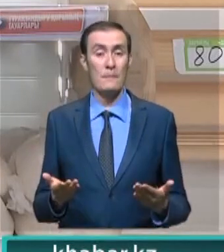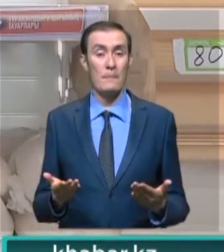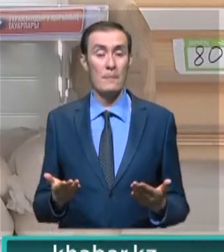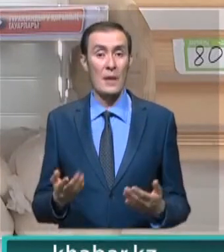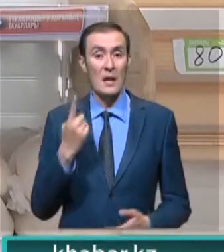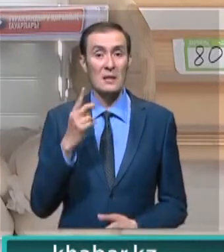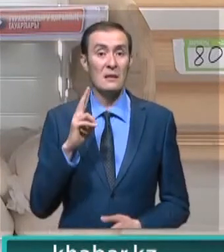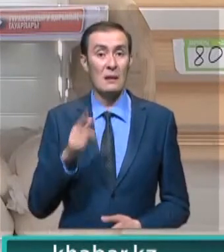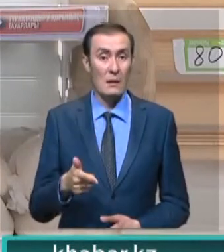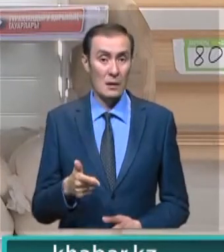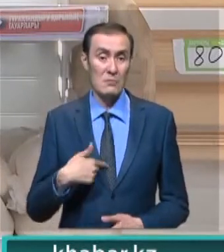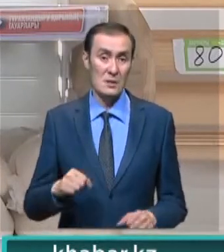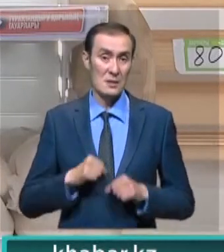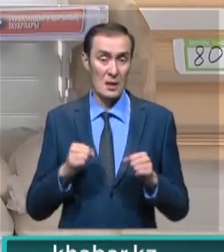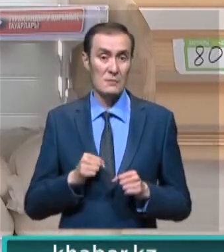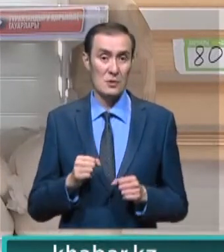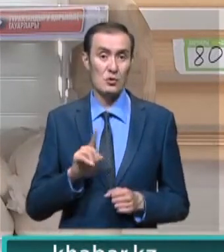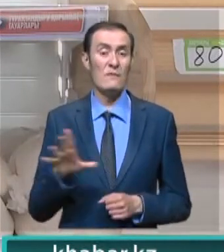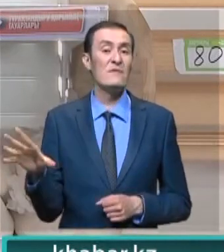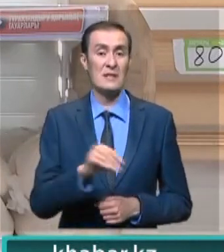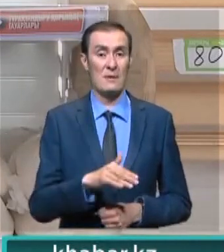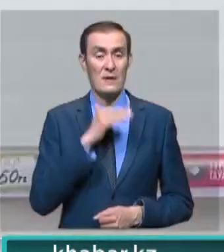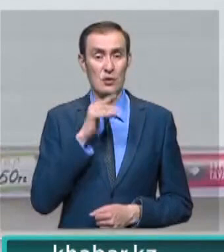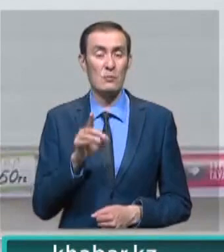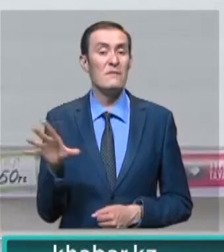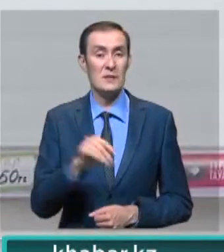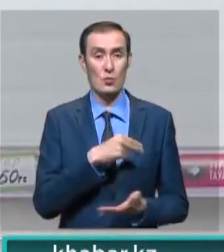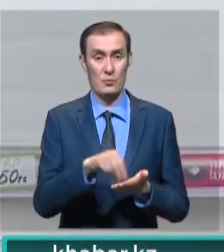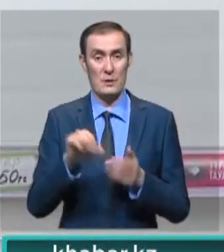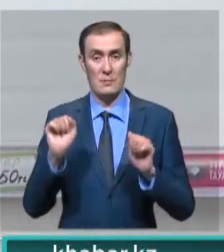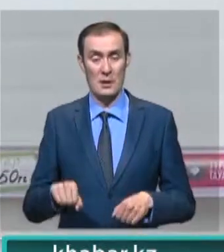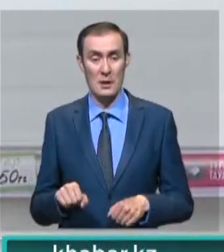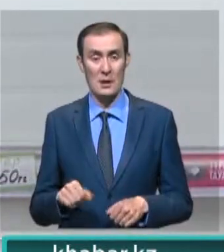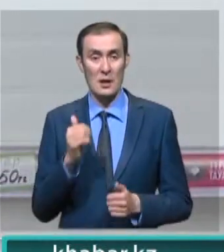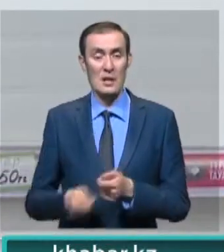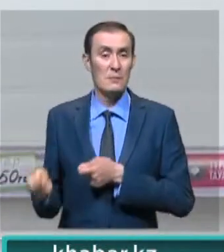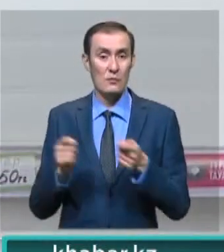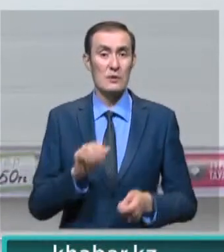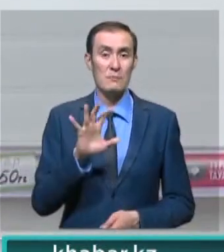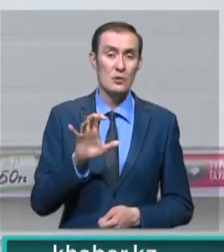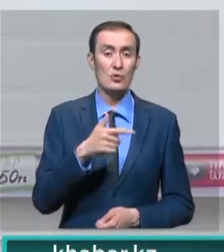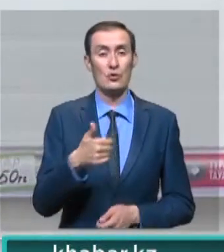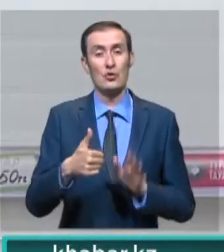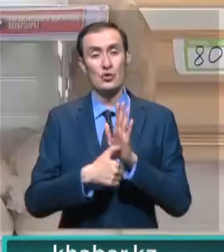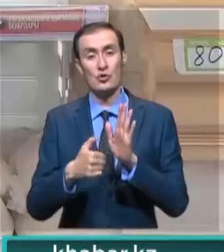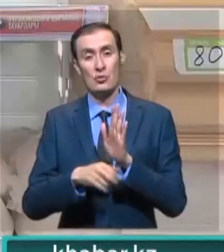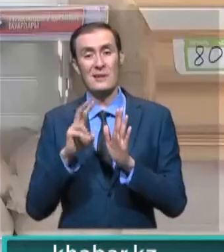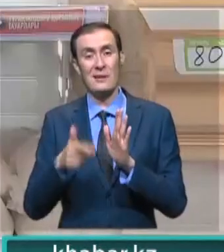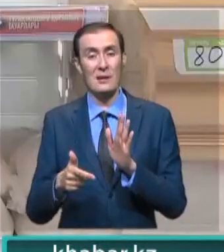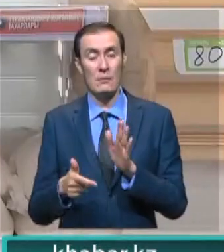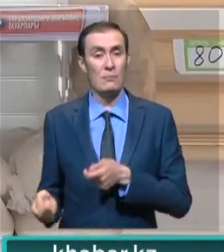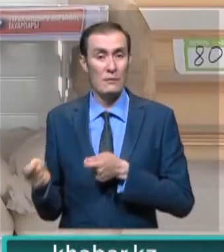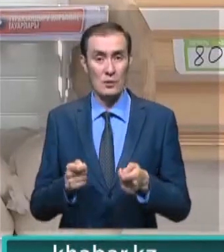по 1 килограмму мы стараемся, чтобы всем хватило, чтобы все успели взять. Каждый завоз нам 500-600 килограммов сахара завозят.